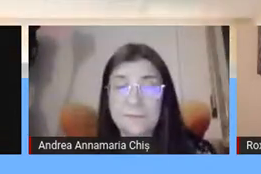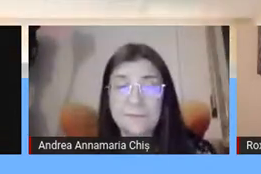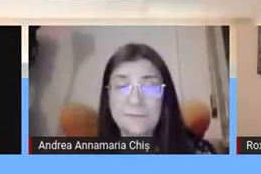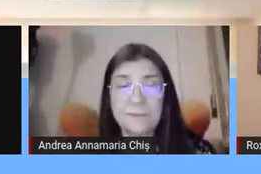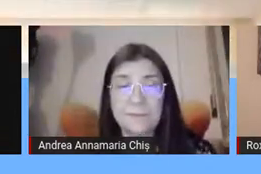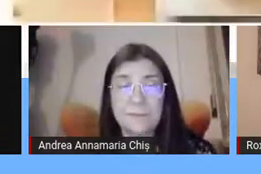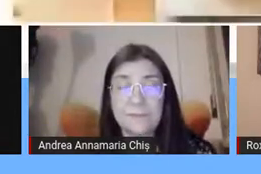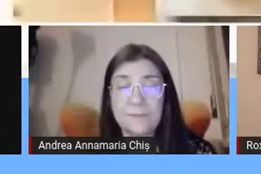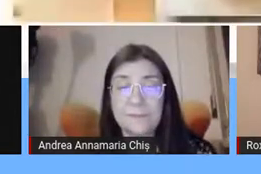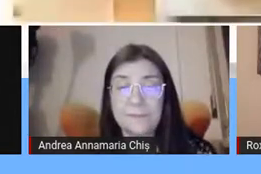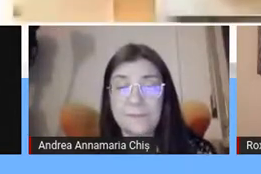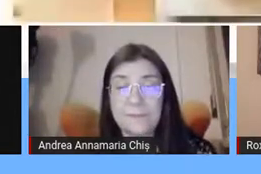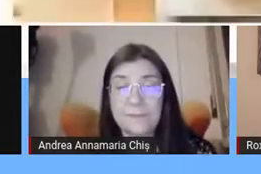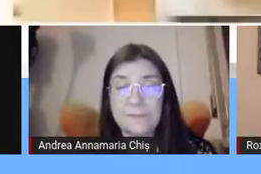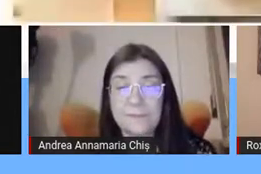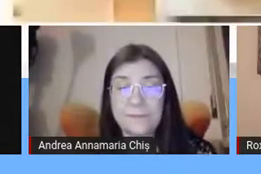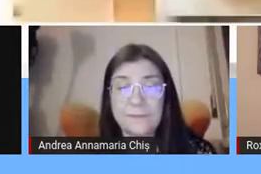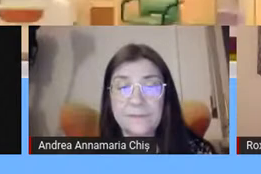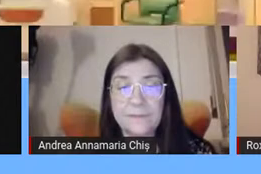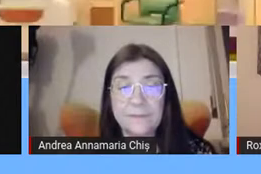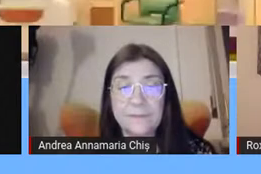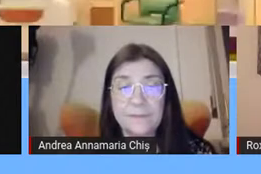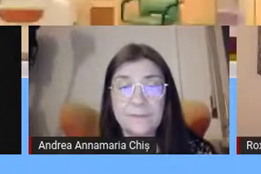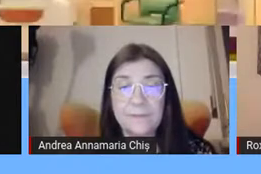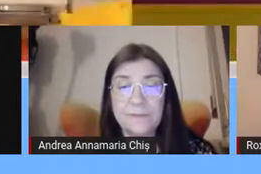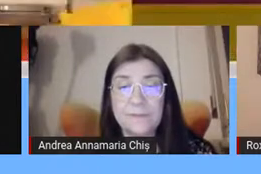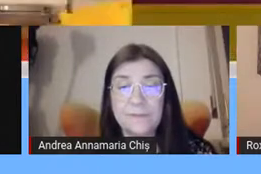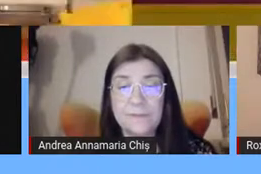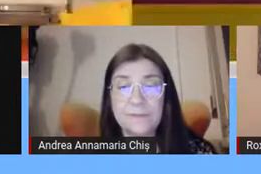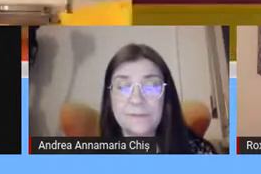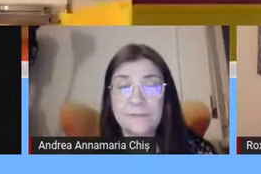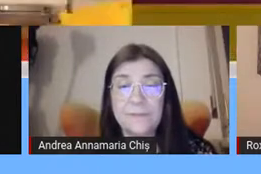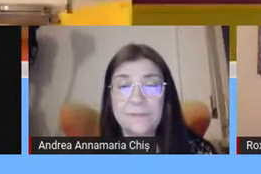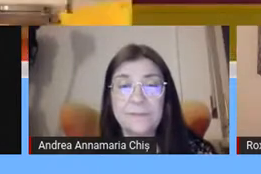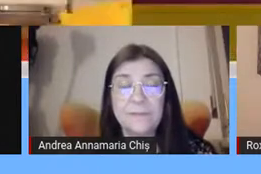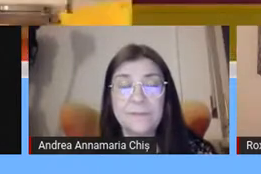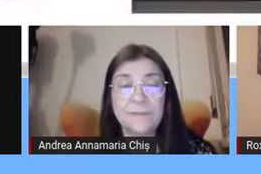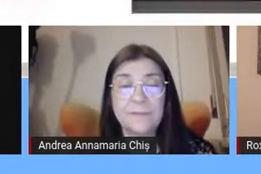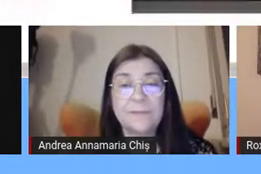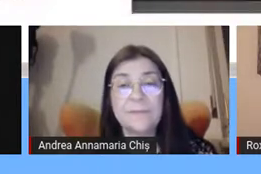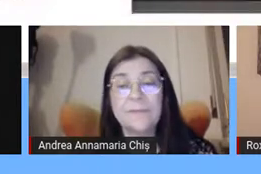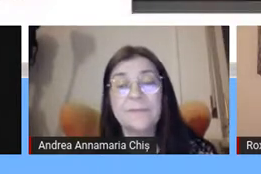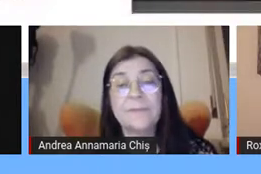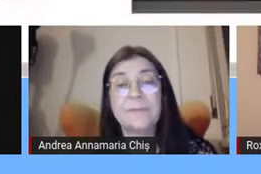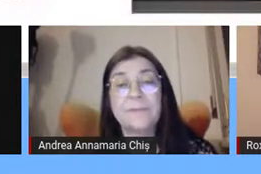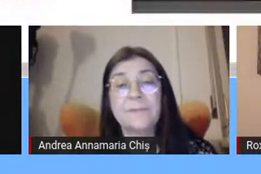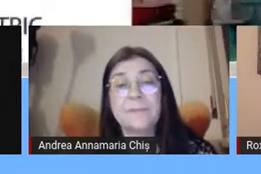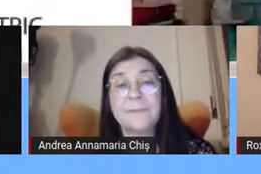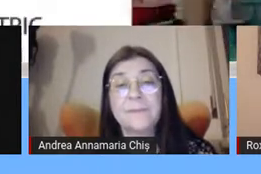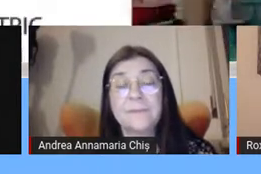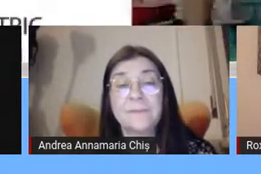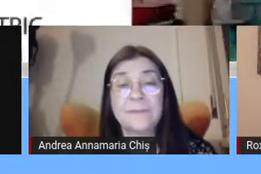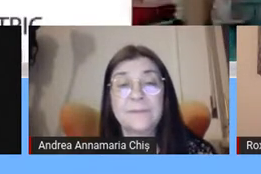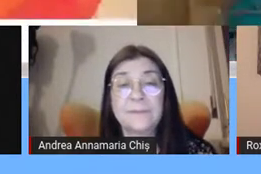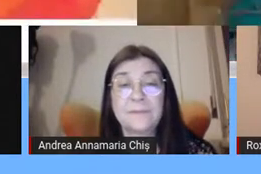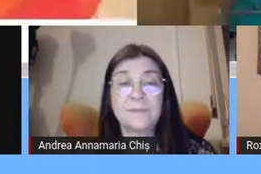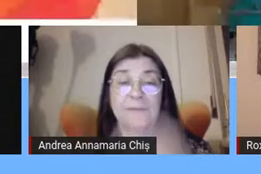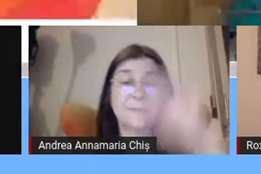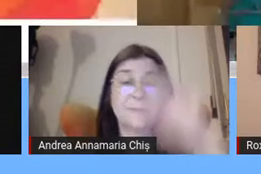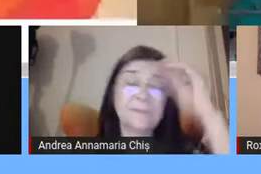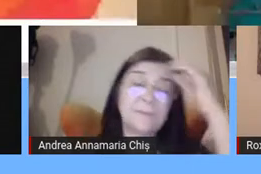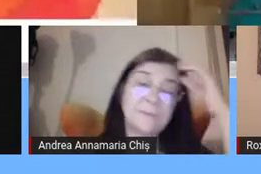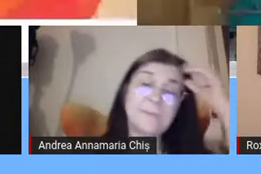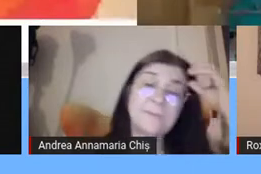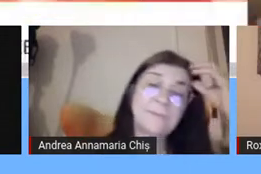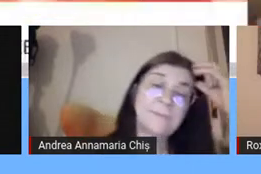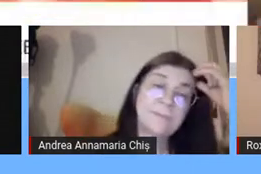informații acum. Putem verifica mult mai ușor, putem obține mult mai multe indicații despre cum ar fi bine să realizăm